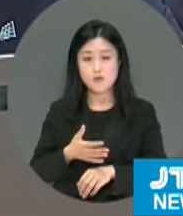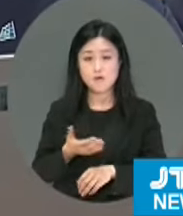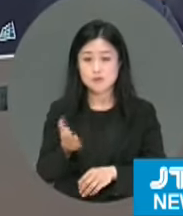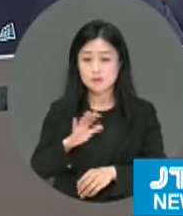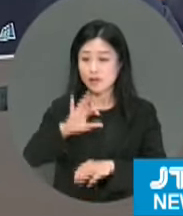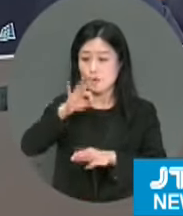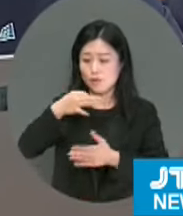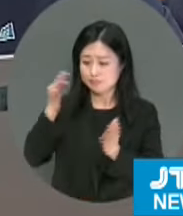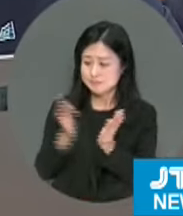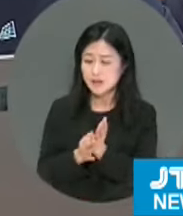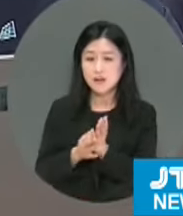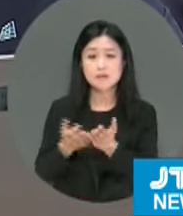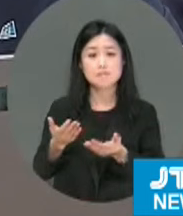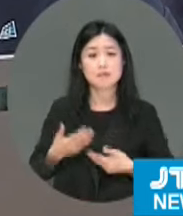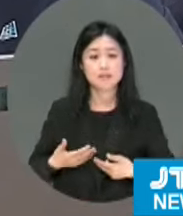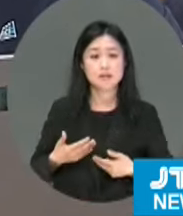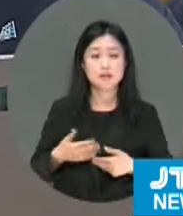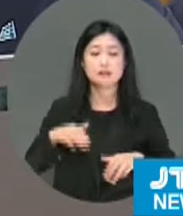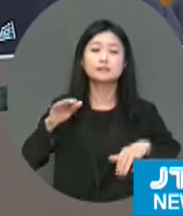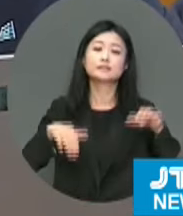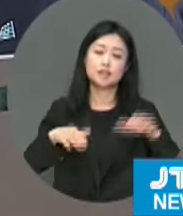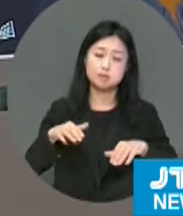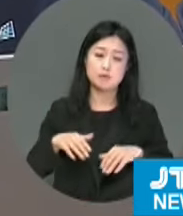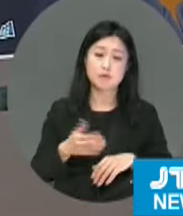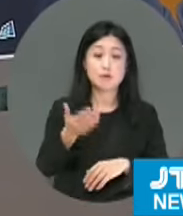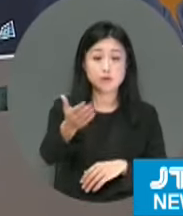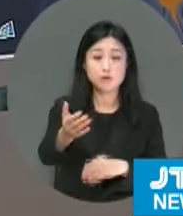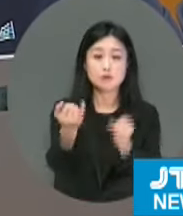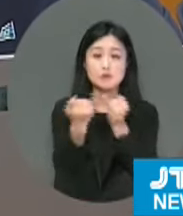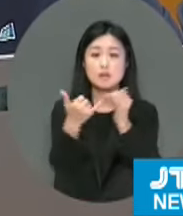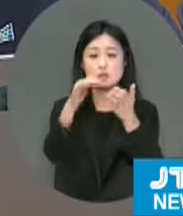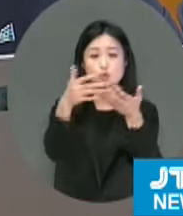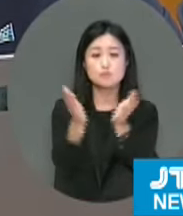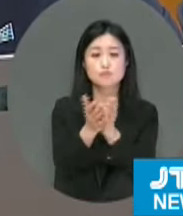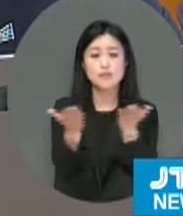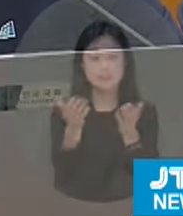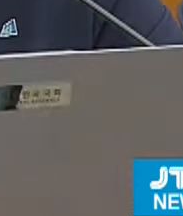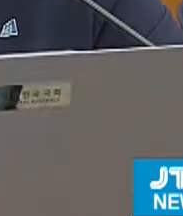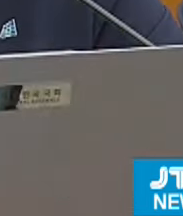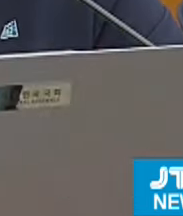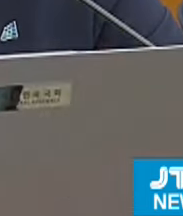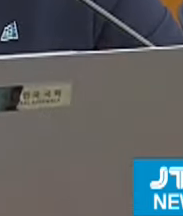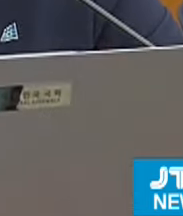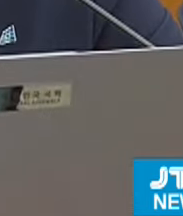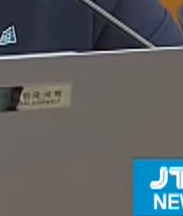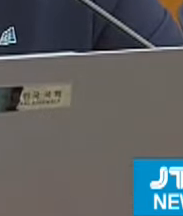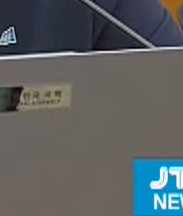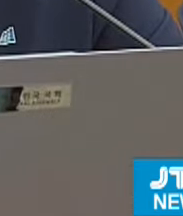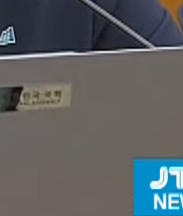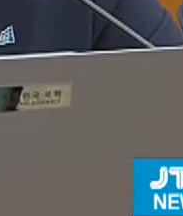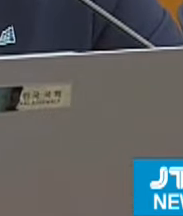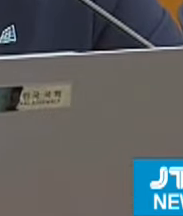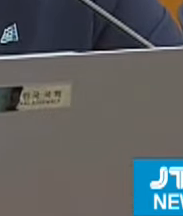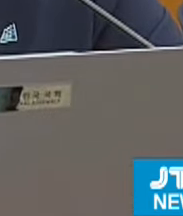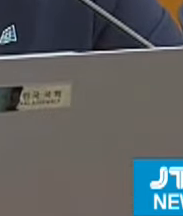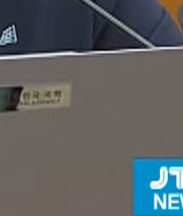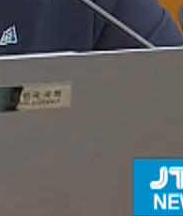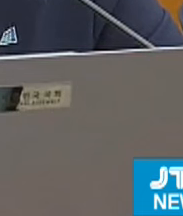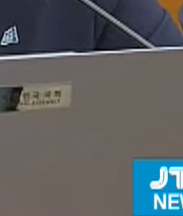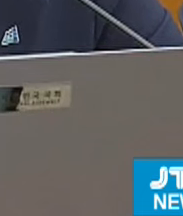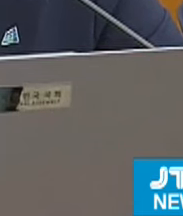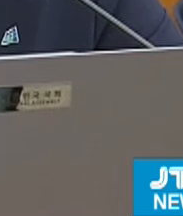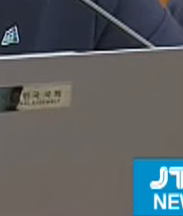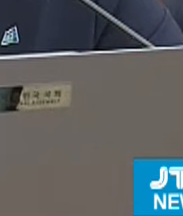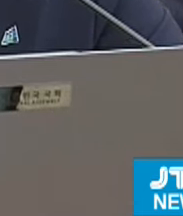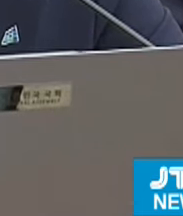받지 못한다면 그거는 주무부처 일을 맡으신 차관께서 그런 대답을 하시면 굉장히